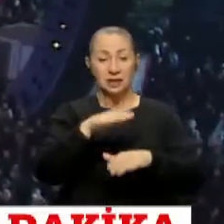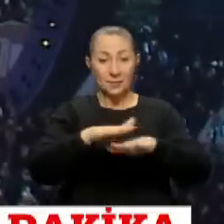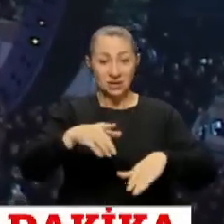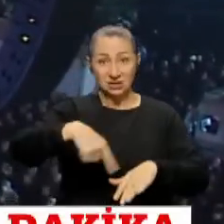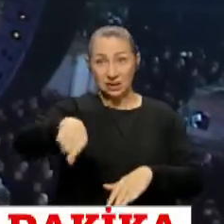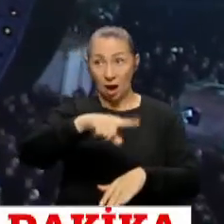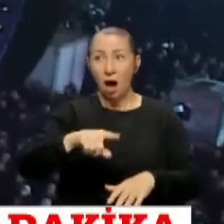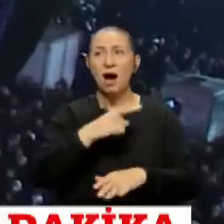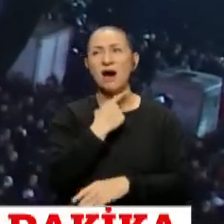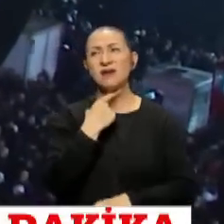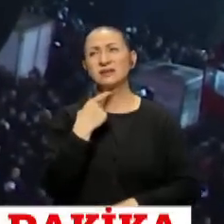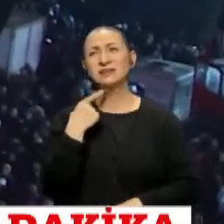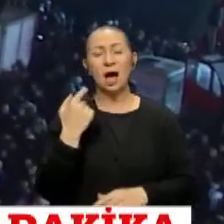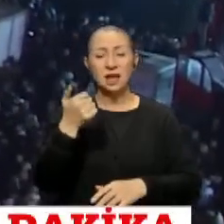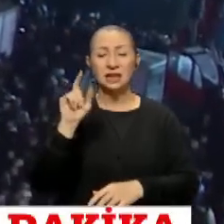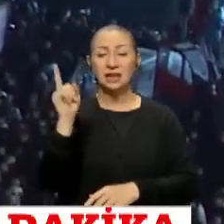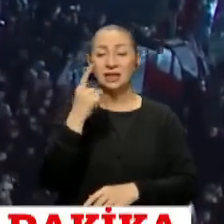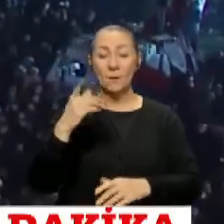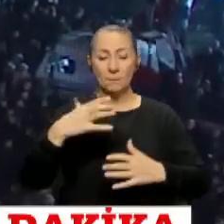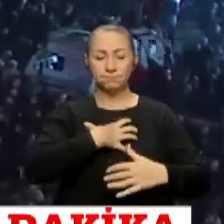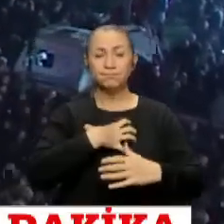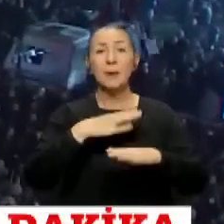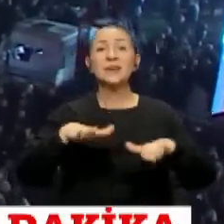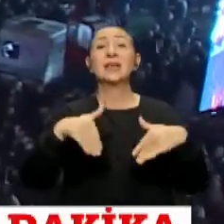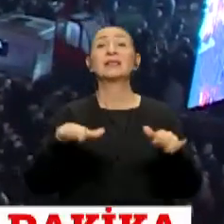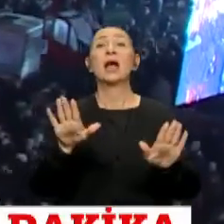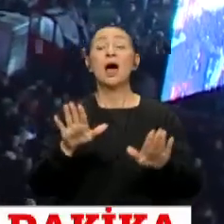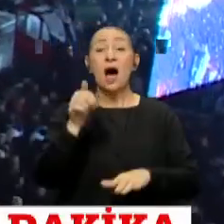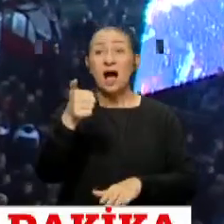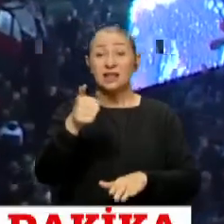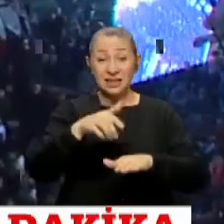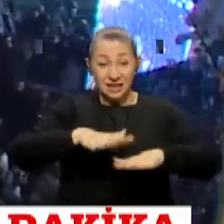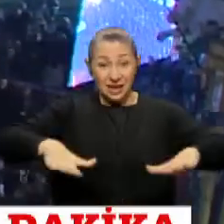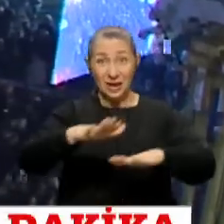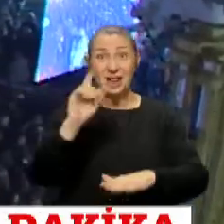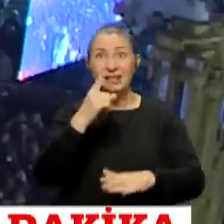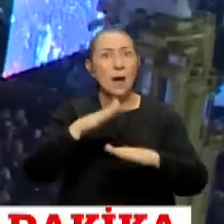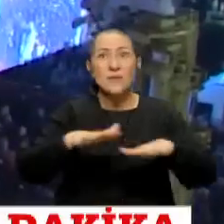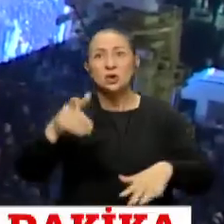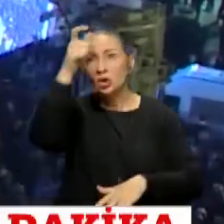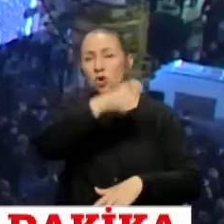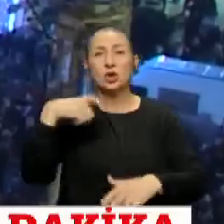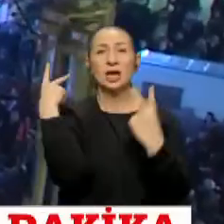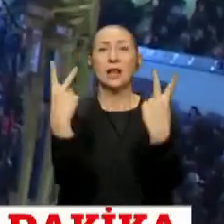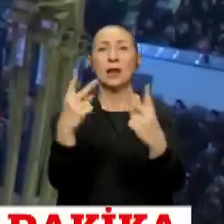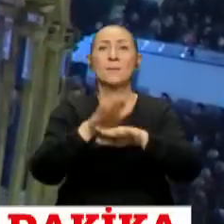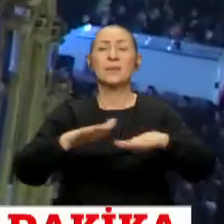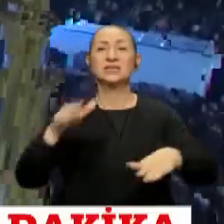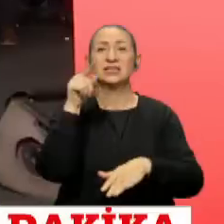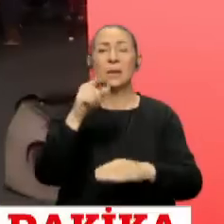masa asla altı liderin masası değildir. Altılı masa Türkiye'nin